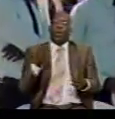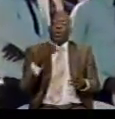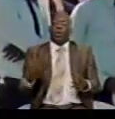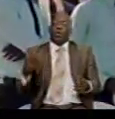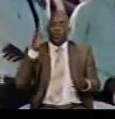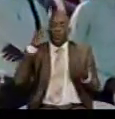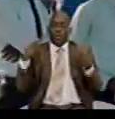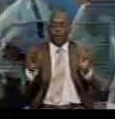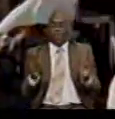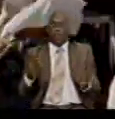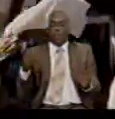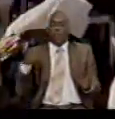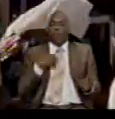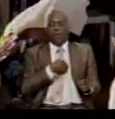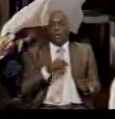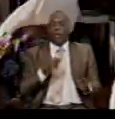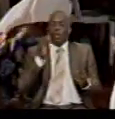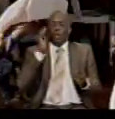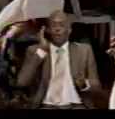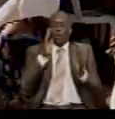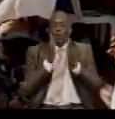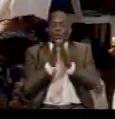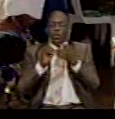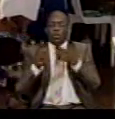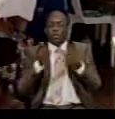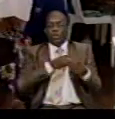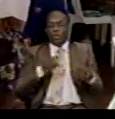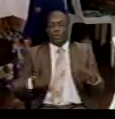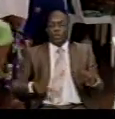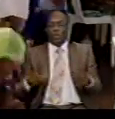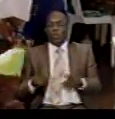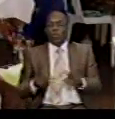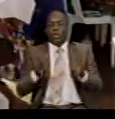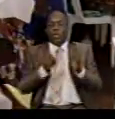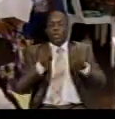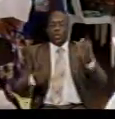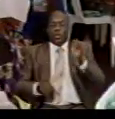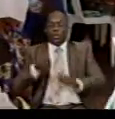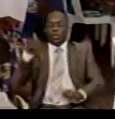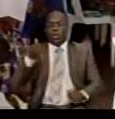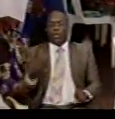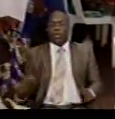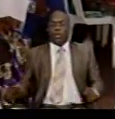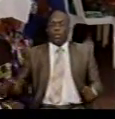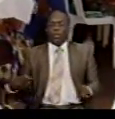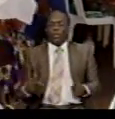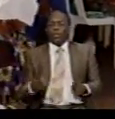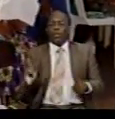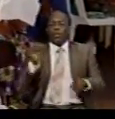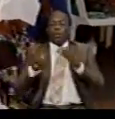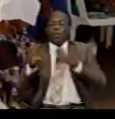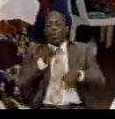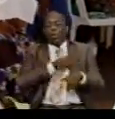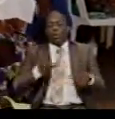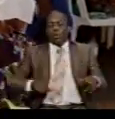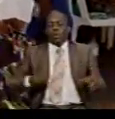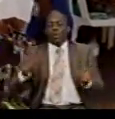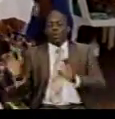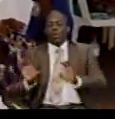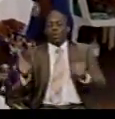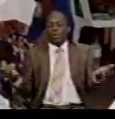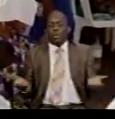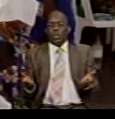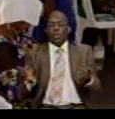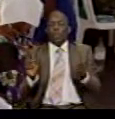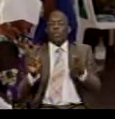sommes en accord. Open your mouth and pray unto the Lord. Ouvre ta bouche et prie au Seigneur. Greater things. Les plus grandes choses. Oh Lord, do here tonight. Oh Seigneur, fais ici ce soir.